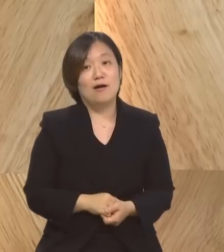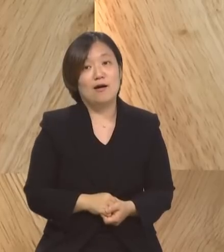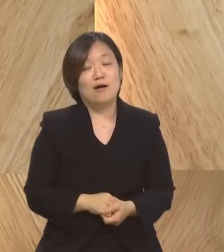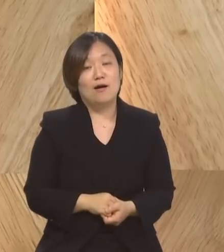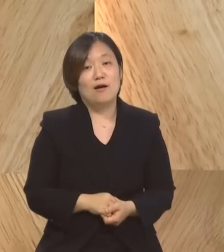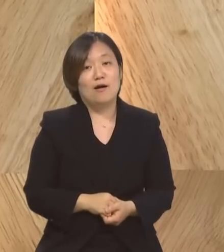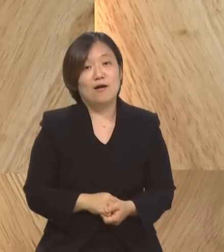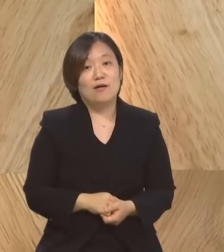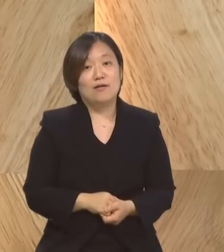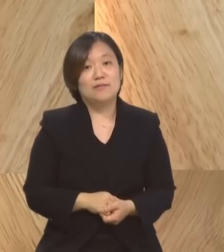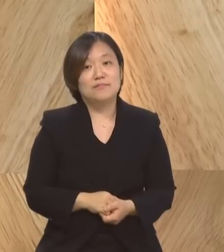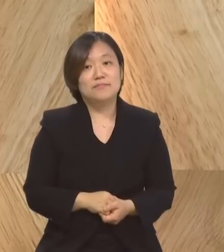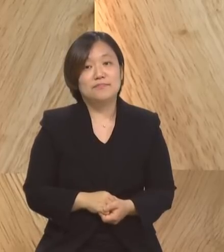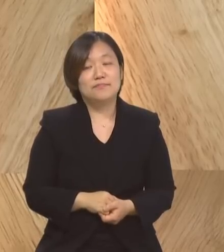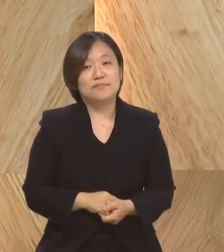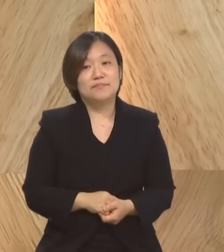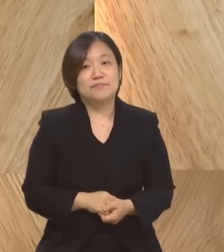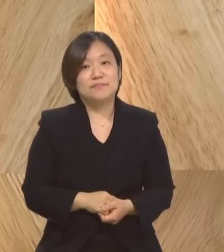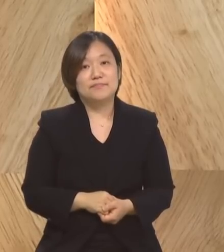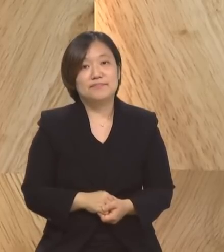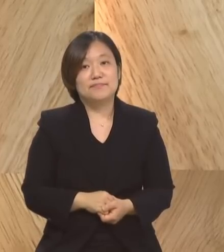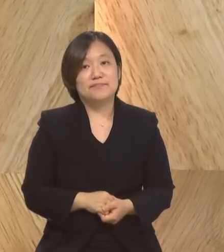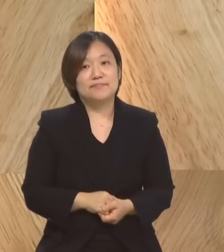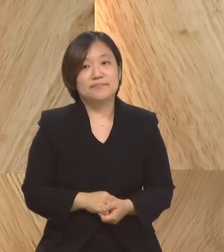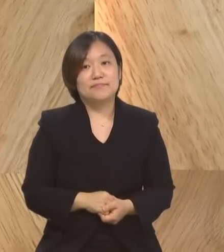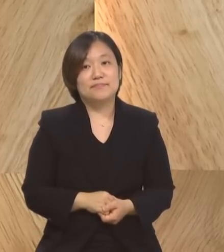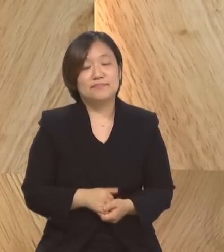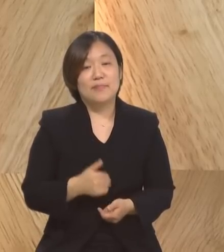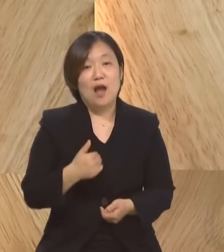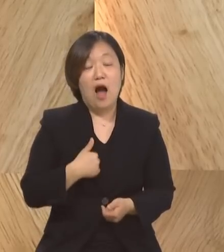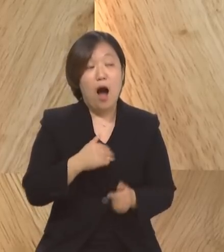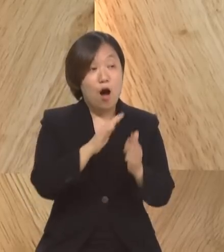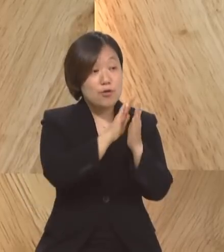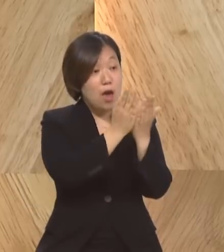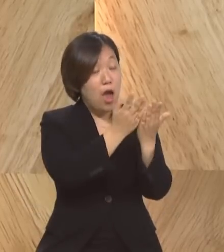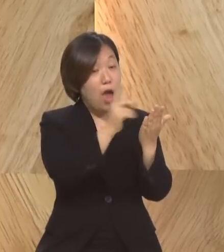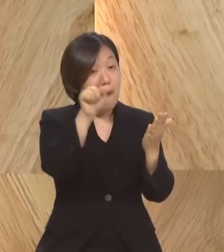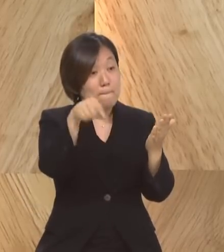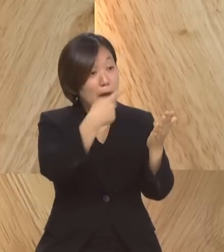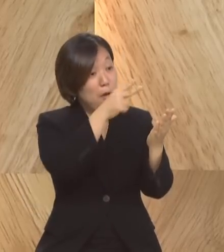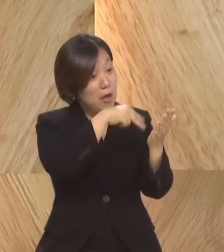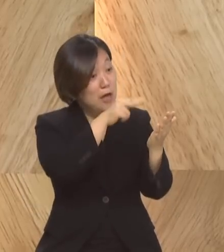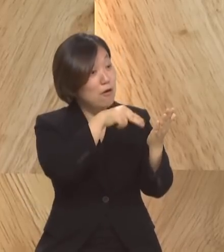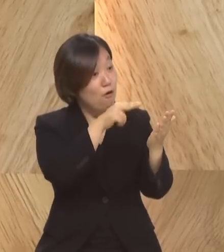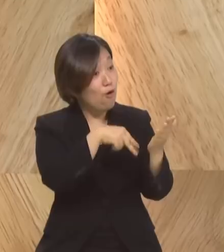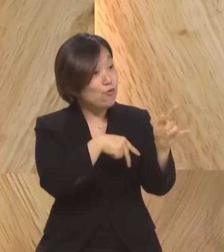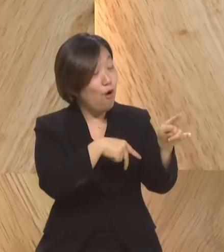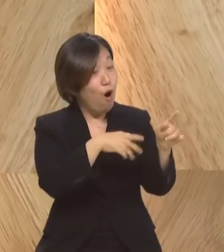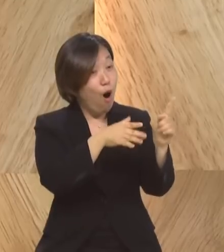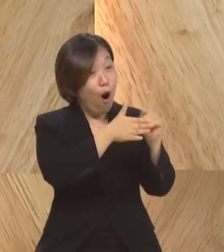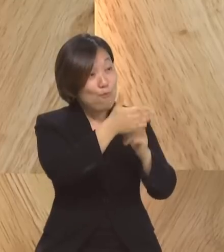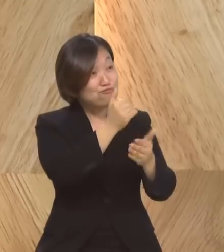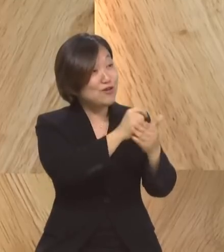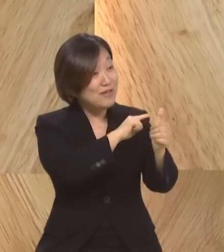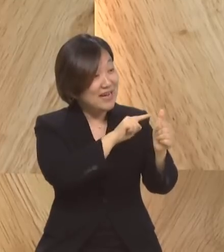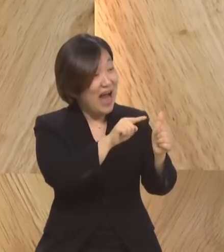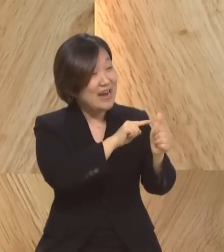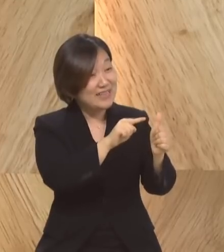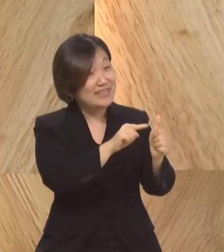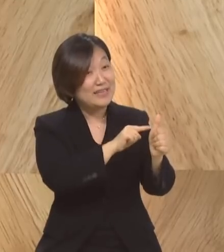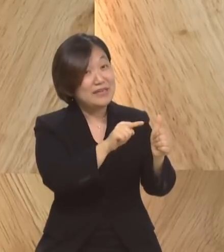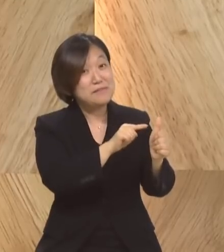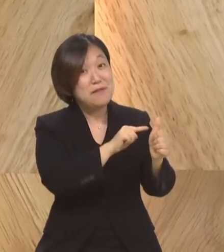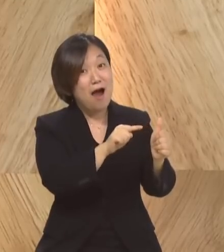그렇게 이제 말씀을 하더라고요 그렇게 법화경 100번 읽을 정도로 그렇게 부처님 가르침에 깊이